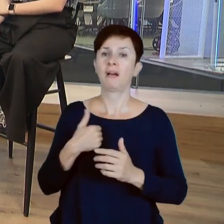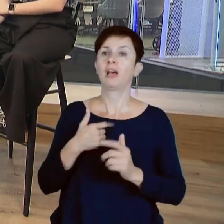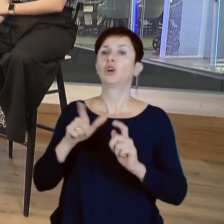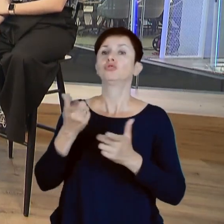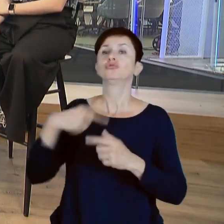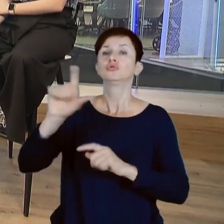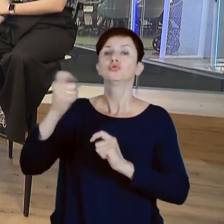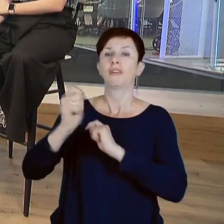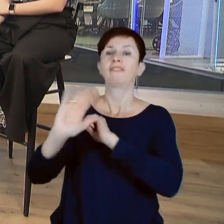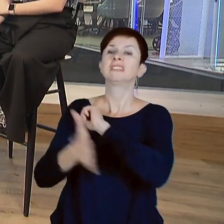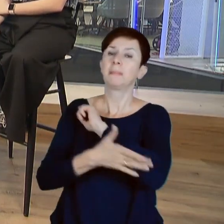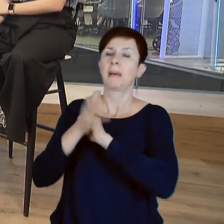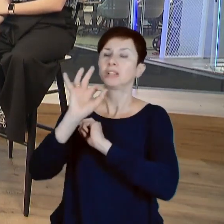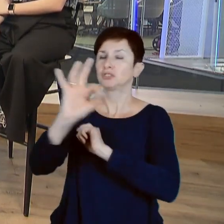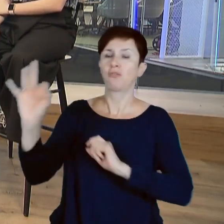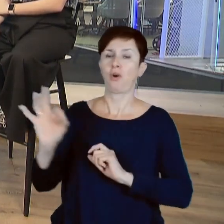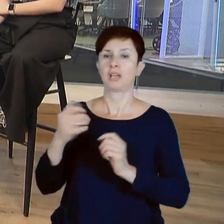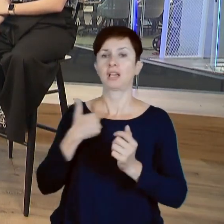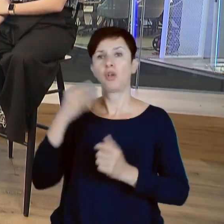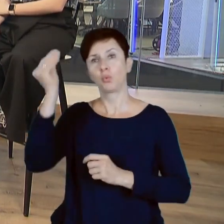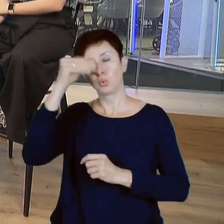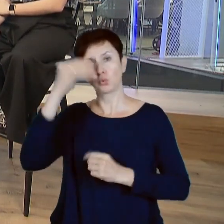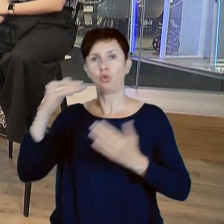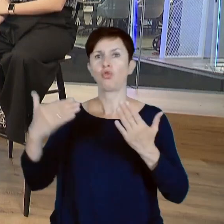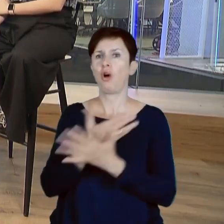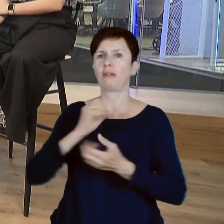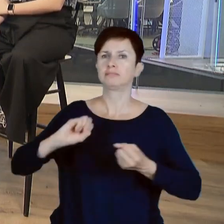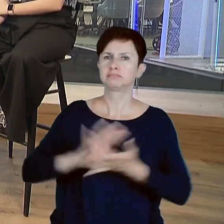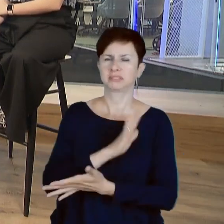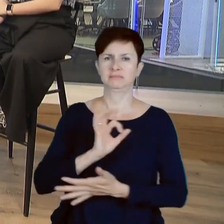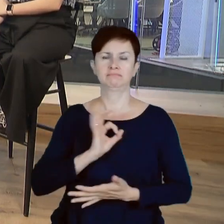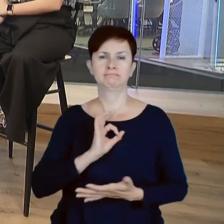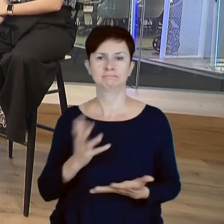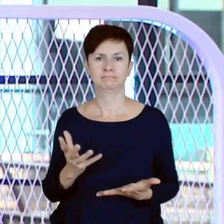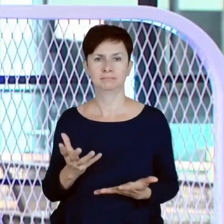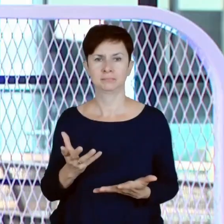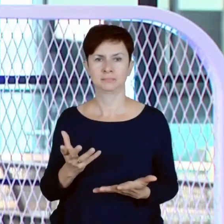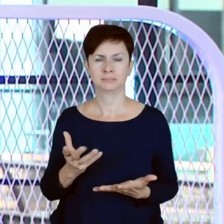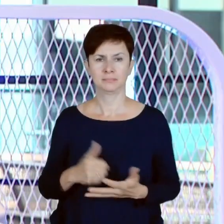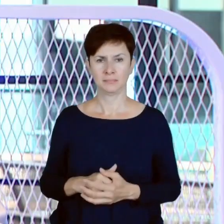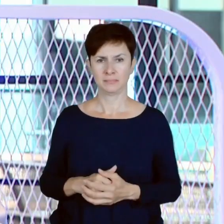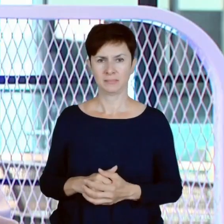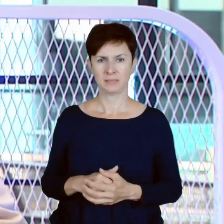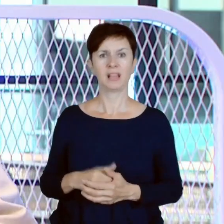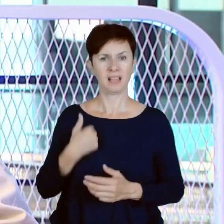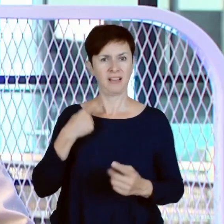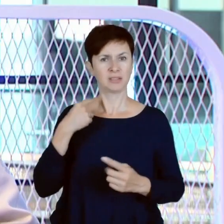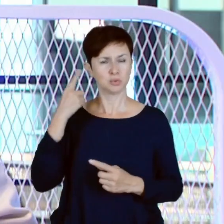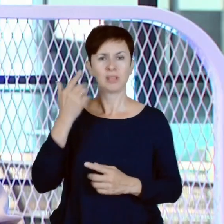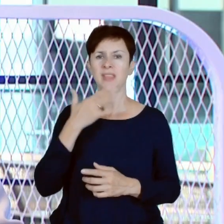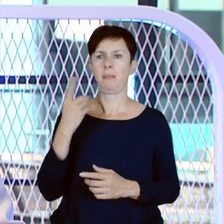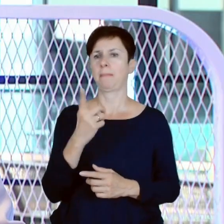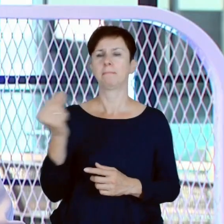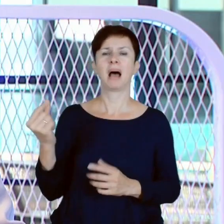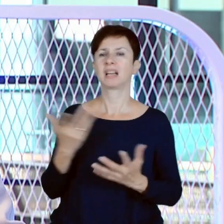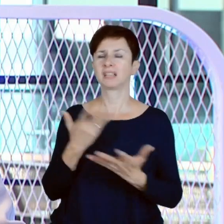by były te, jakby to trzeba było podać, bo słyszę, że nie ma tej partnerskiej postawy i tego może